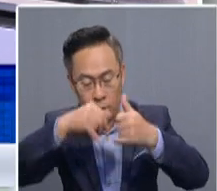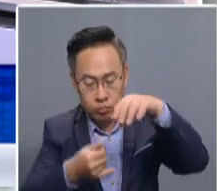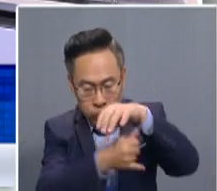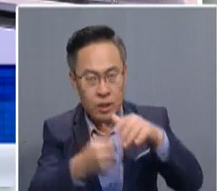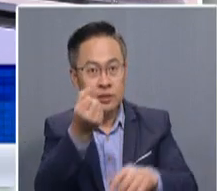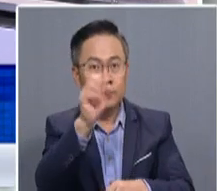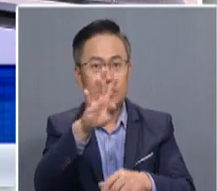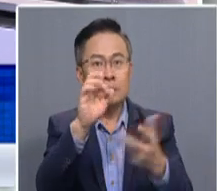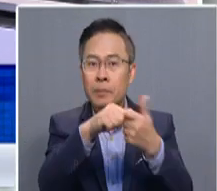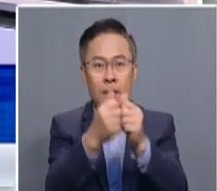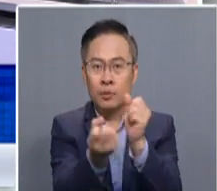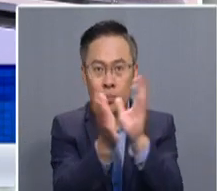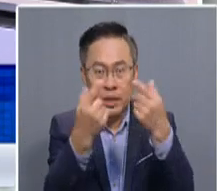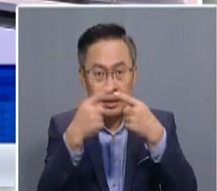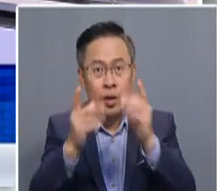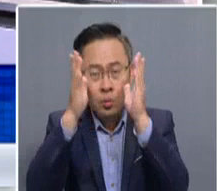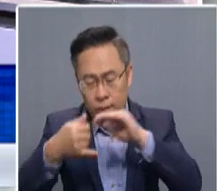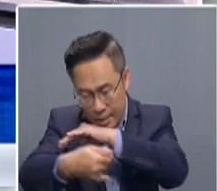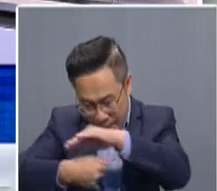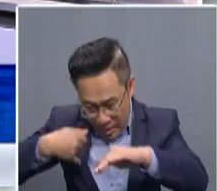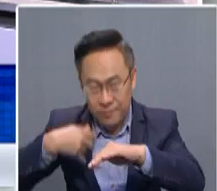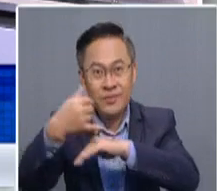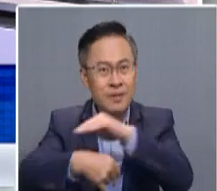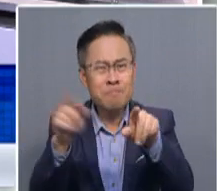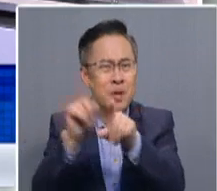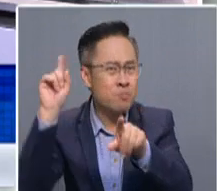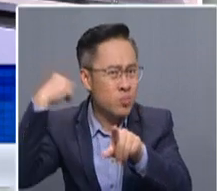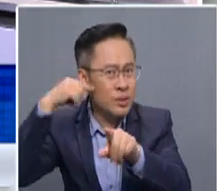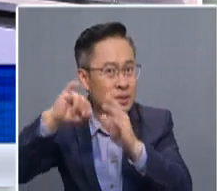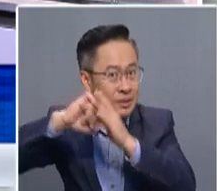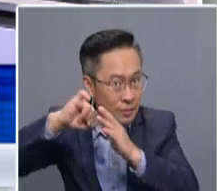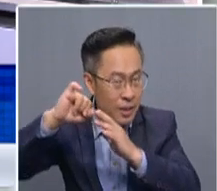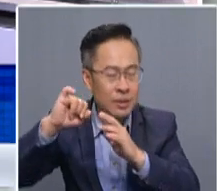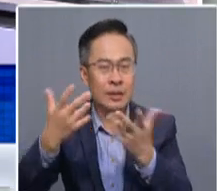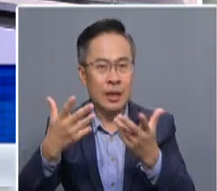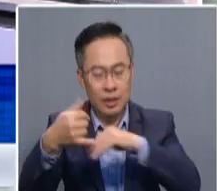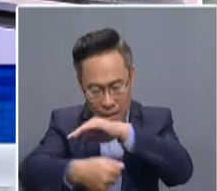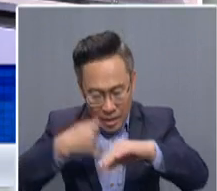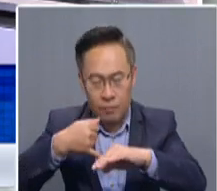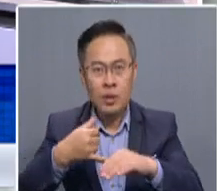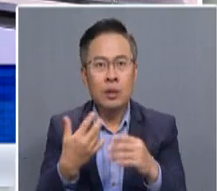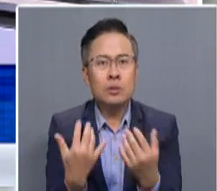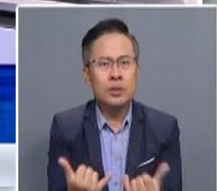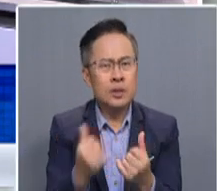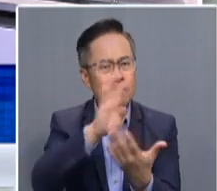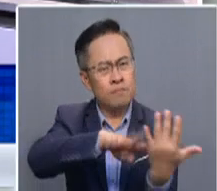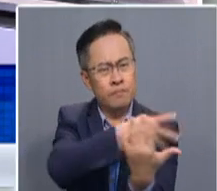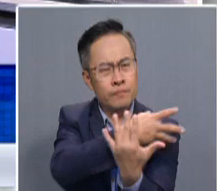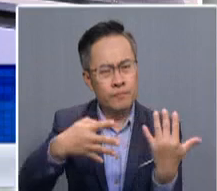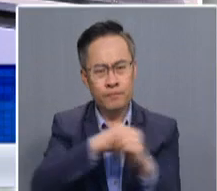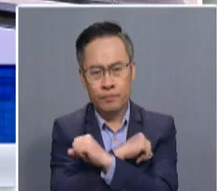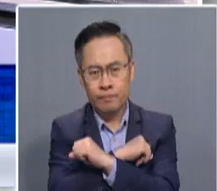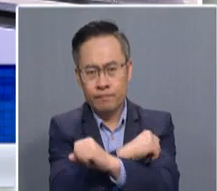ที่แอบเข้ามาในลักษณะของหญิงวัย29ที่เชียงใหม่เรามีมาตรการในเชิงรุกตั้งรับ